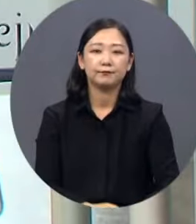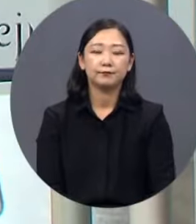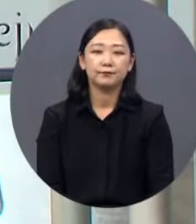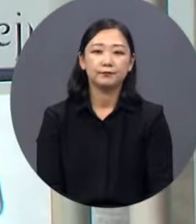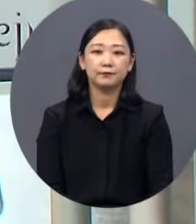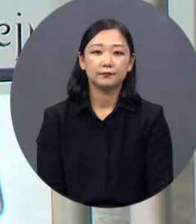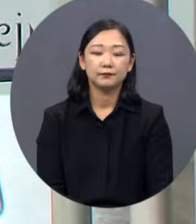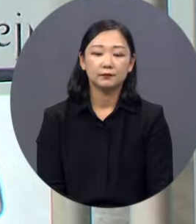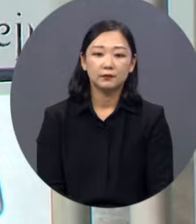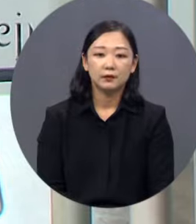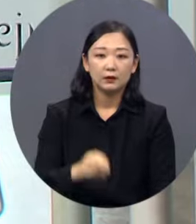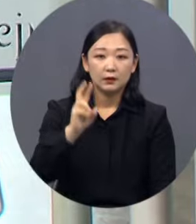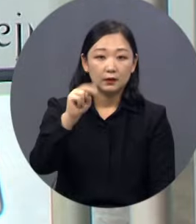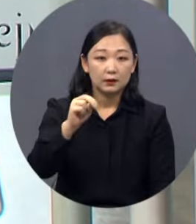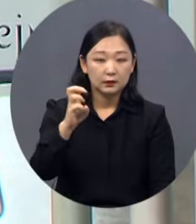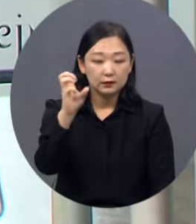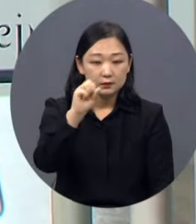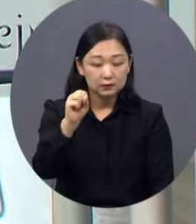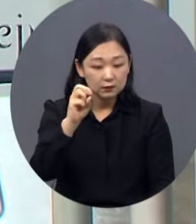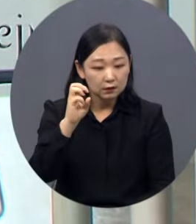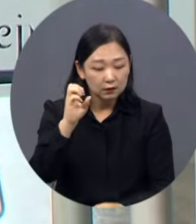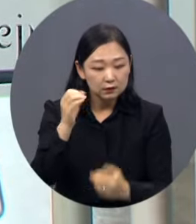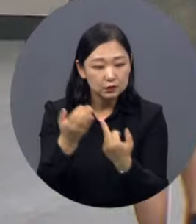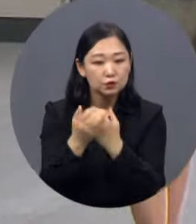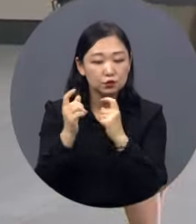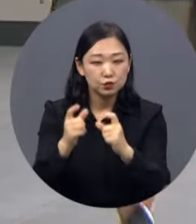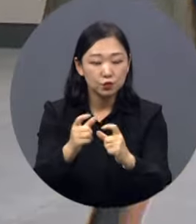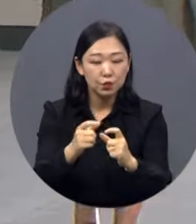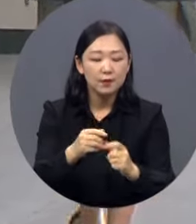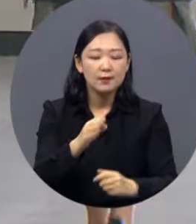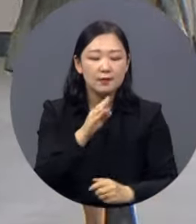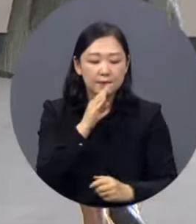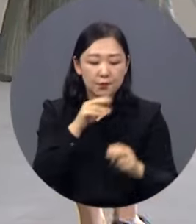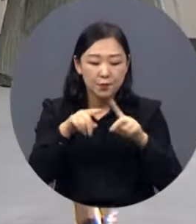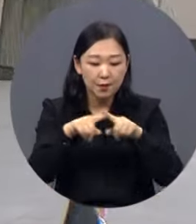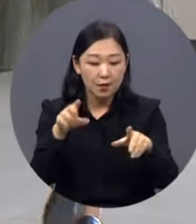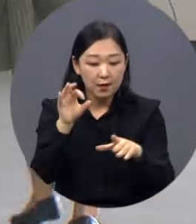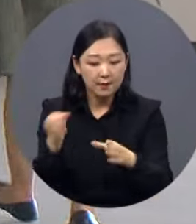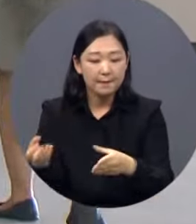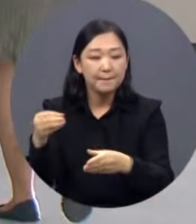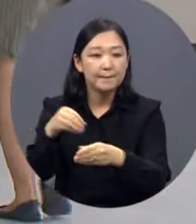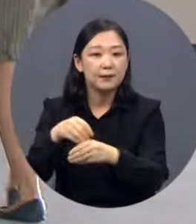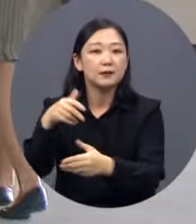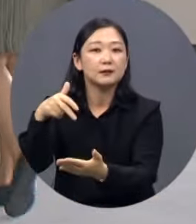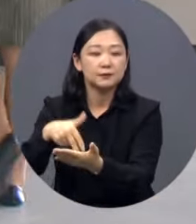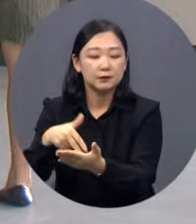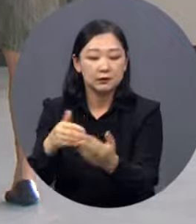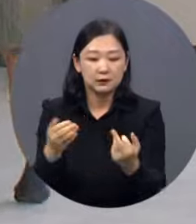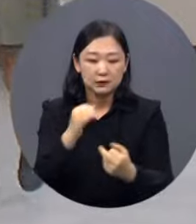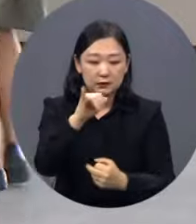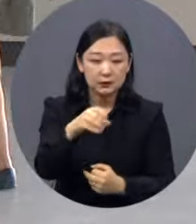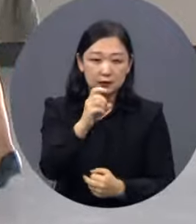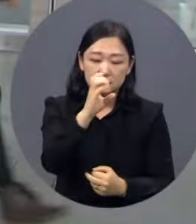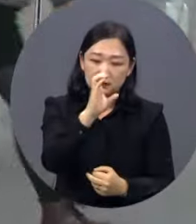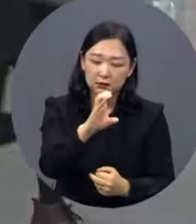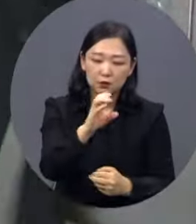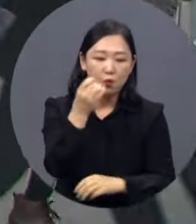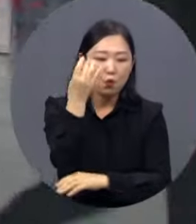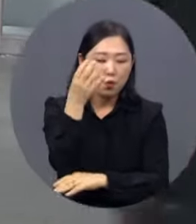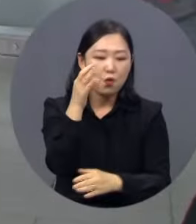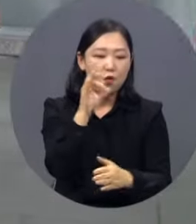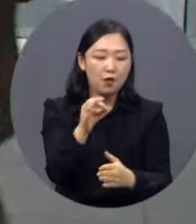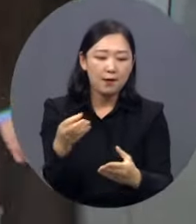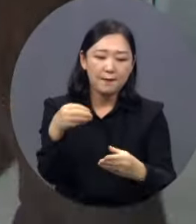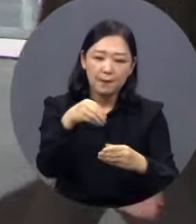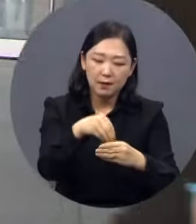한편 제주도는 nscs 제주 매각 금액의 감정 평가액을 반영해야 한다는 의견인데 JDC 조성 원가를 반영하겠다는